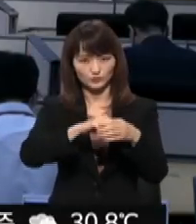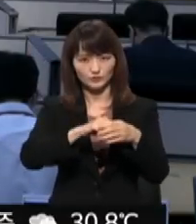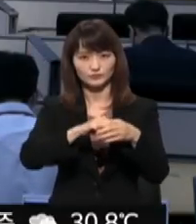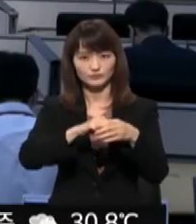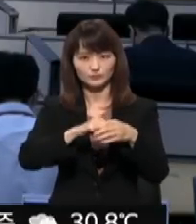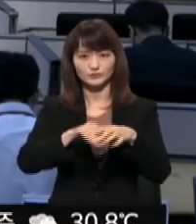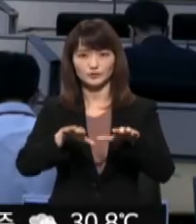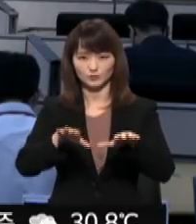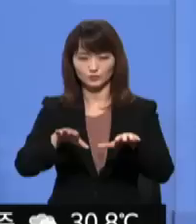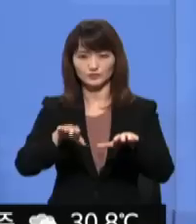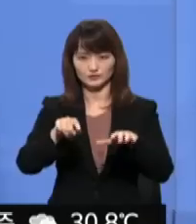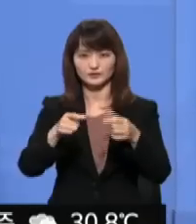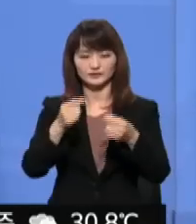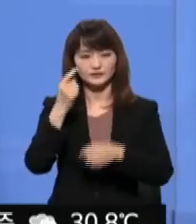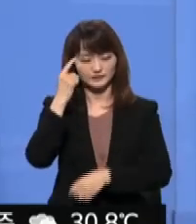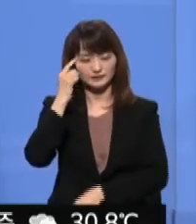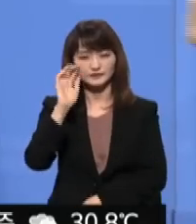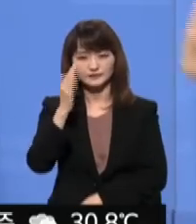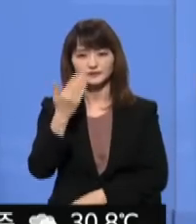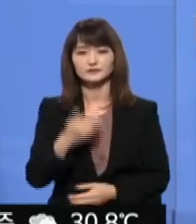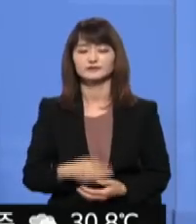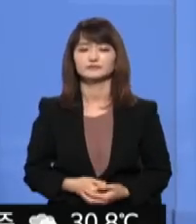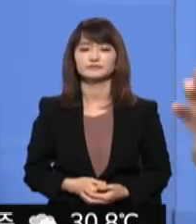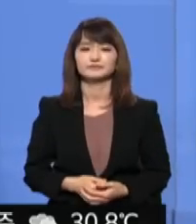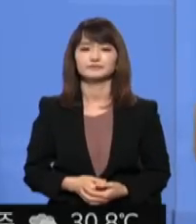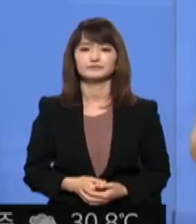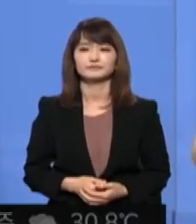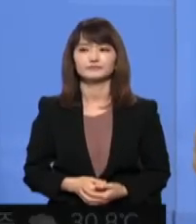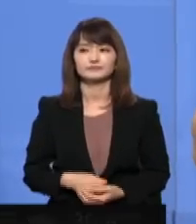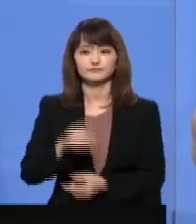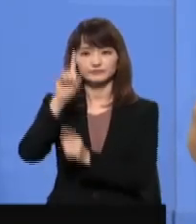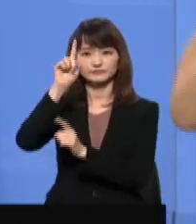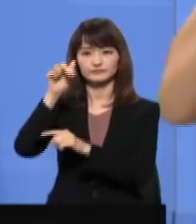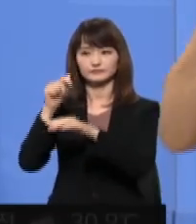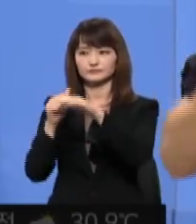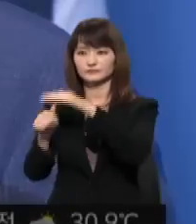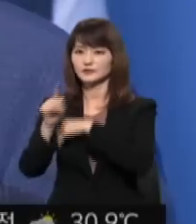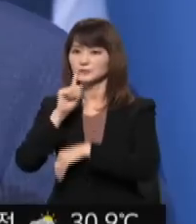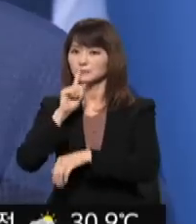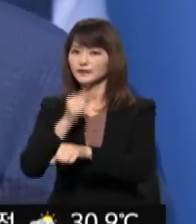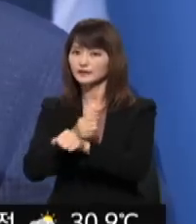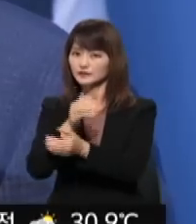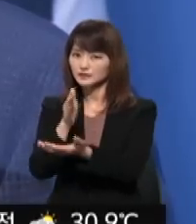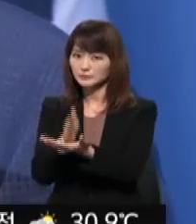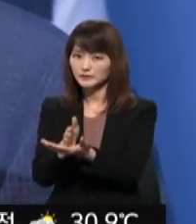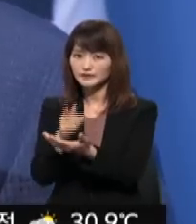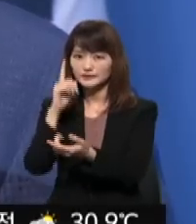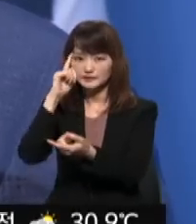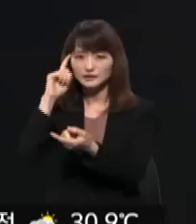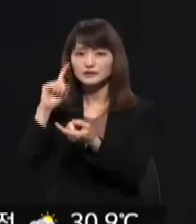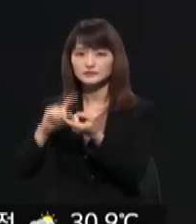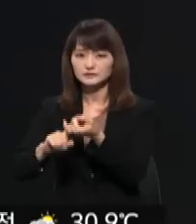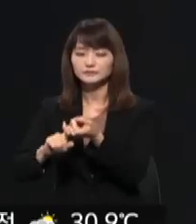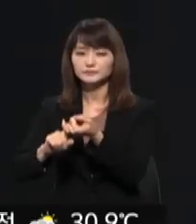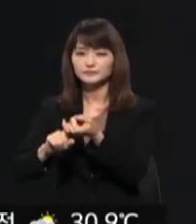요거는 좀 그렇게 봐야 될 것 같고 또 하나는 관심 있는게 과연 인수석 대표에 대한 얘기를 할 거냐 윤리위해서 그것도 관심이 있을 텐데 그거는